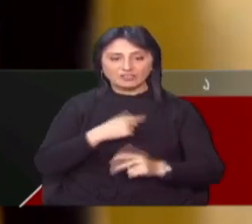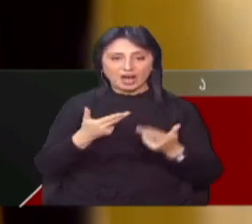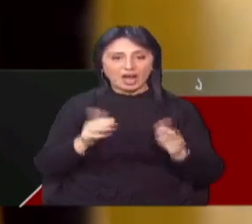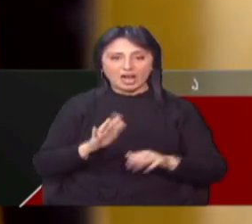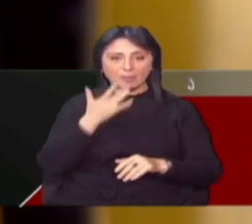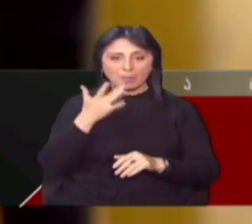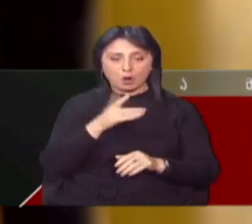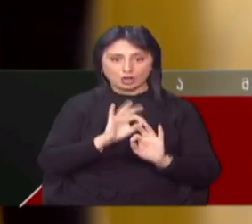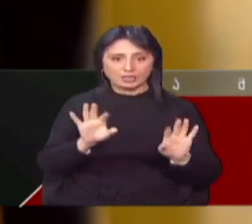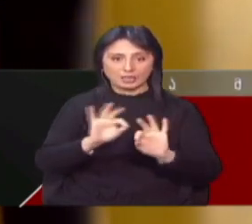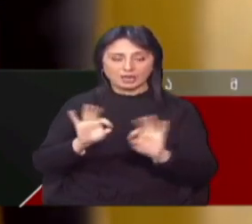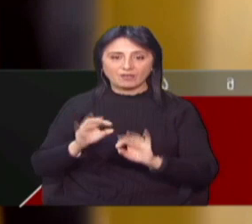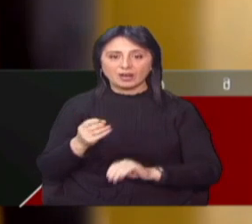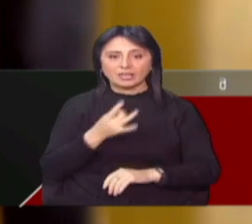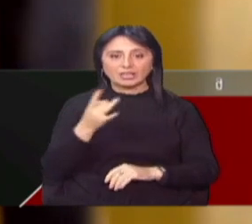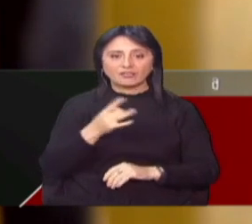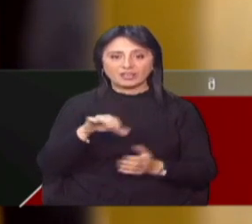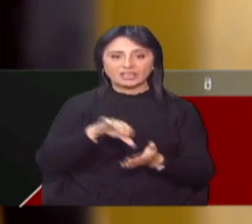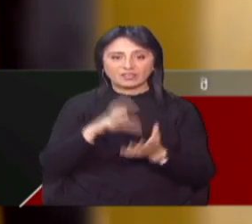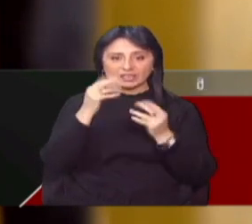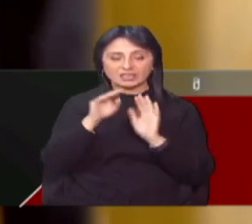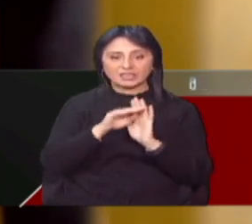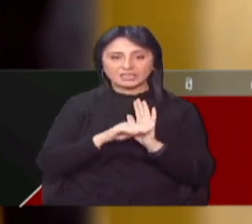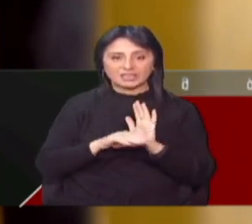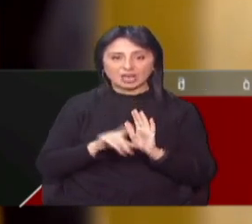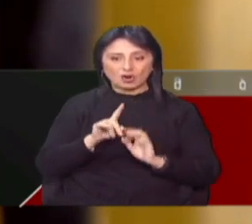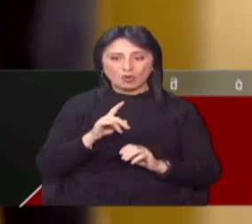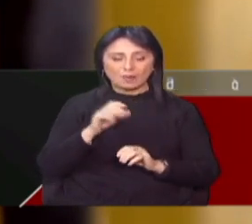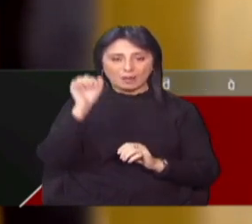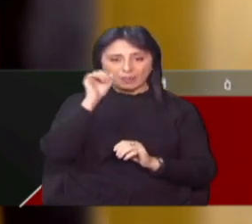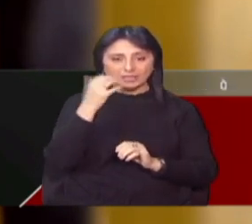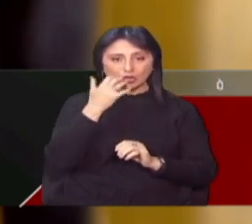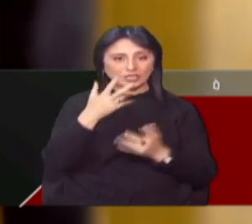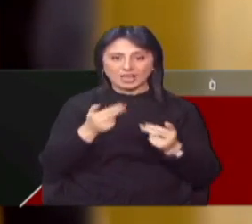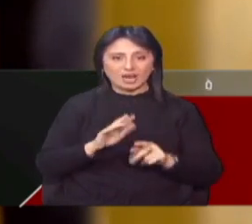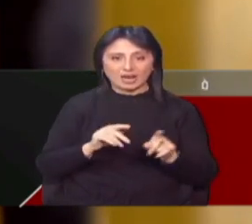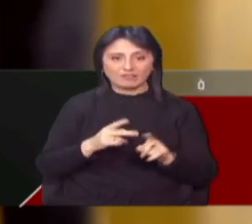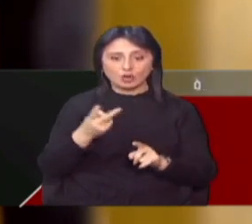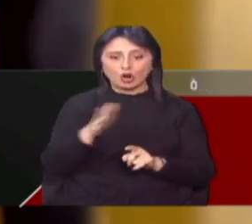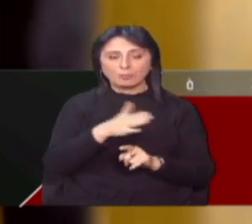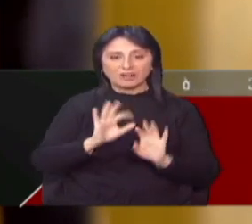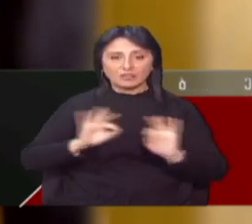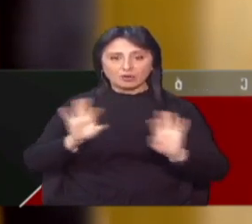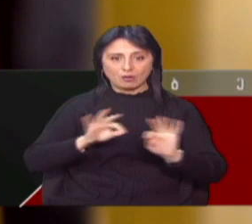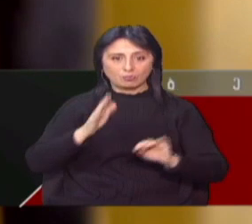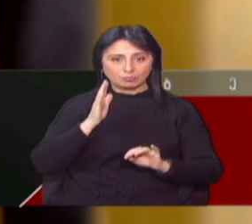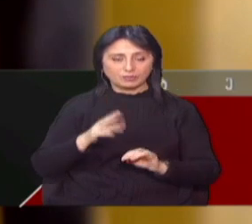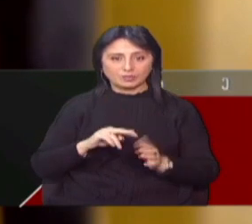არაღიარების პოლიტიკა. კიდევ ერთხელ დავაყენოთ დღის წესრიგში სხვადასხვა ქვეყნებთან, რომელთანაც ორმხრივი შეხვედრებია